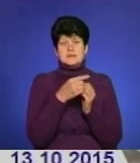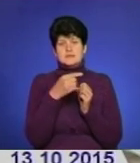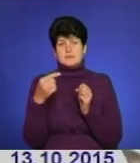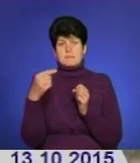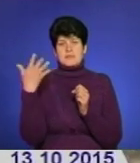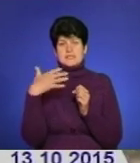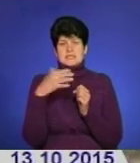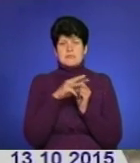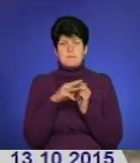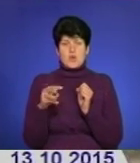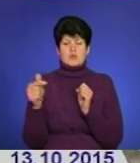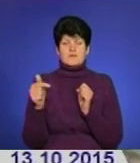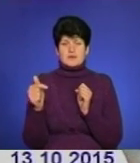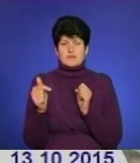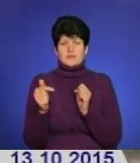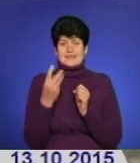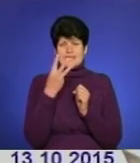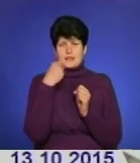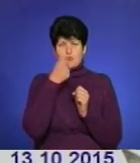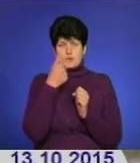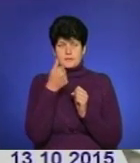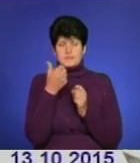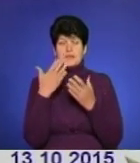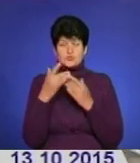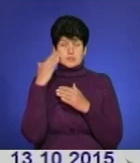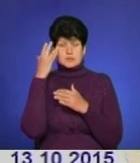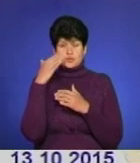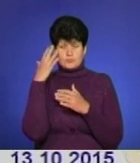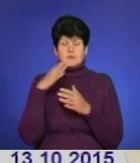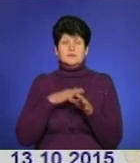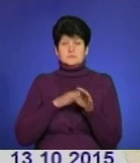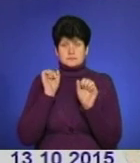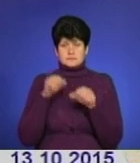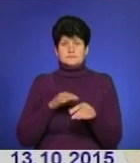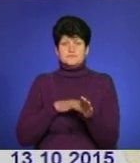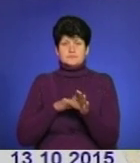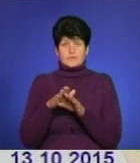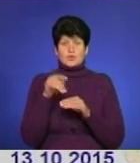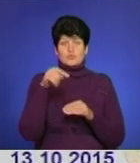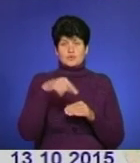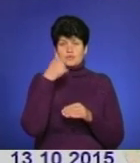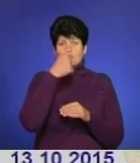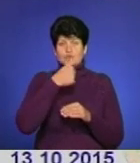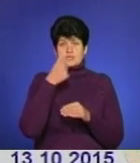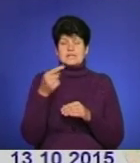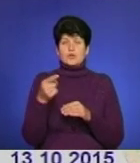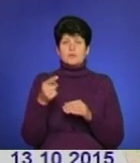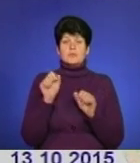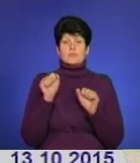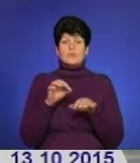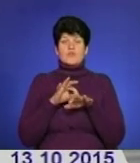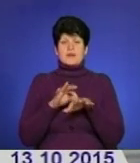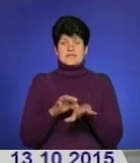мільйонів гривень і максимум 3 роки. Якщо задумане вдасться реалізувати, то вже цього року Тернопіль зможе